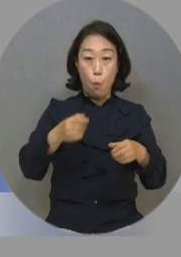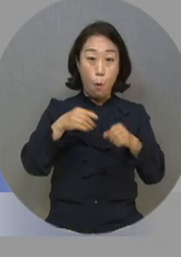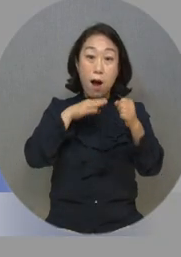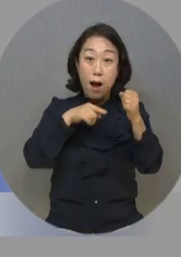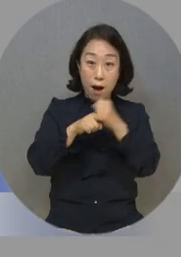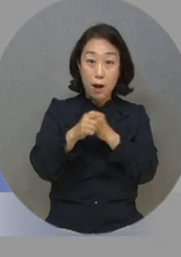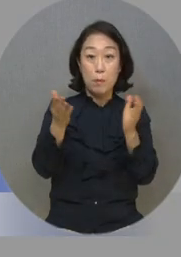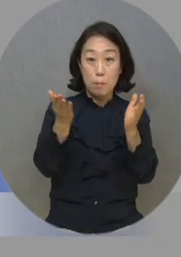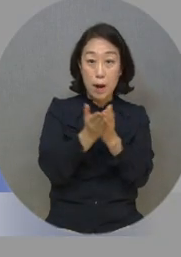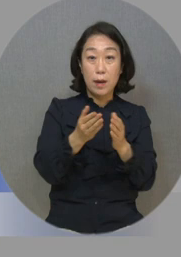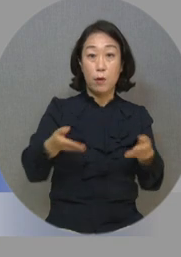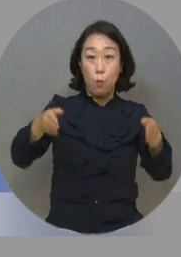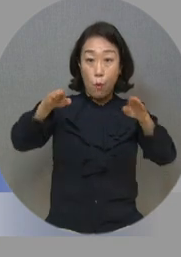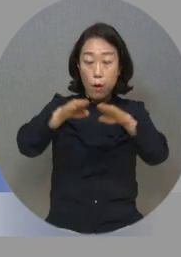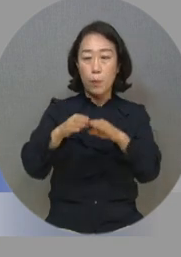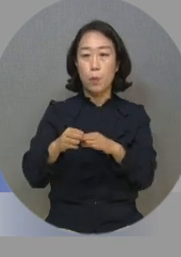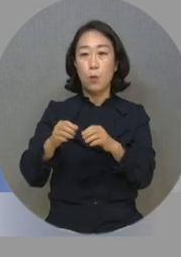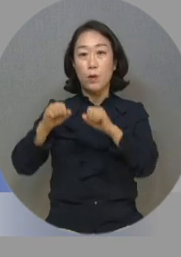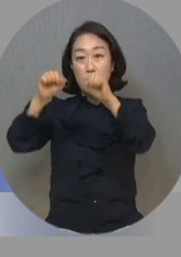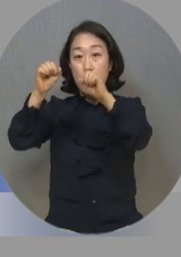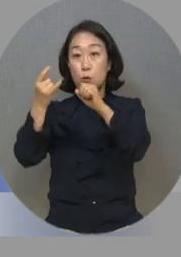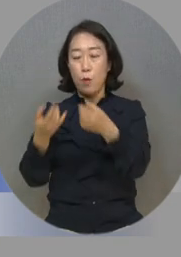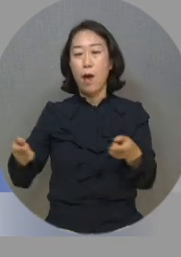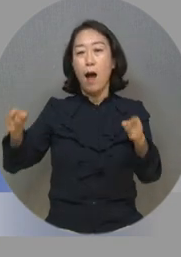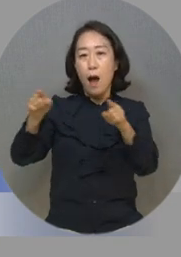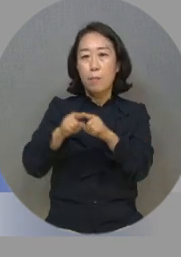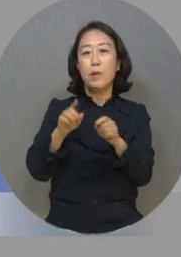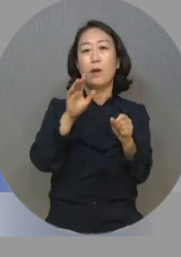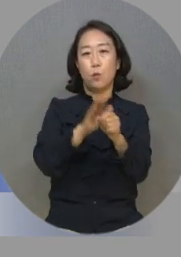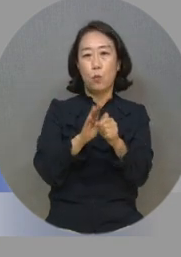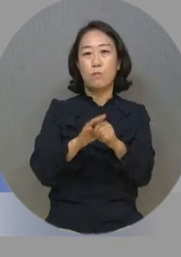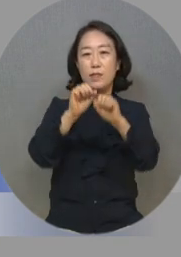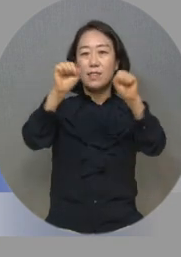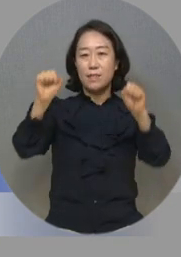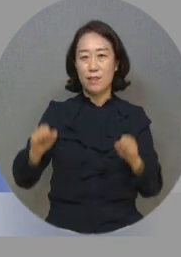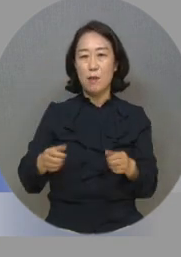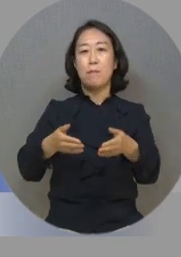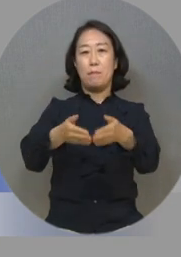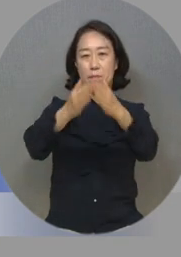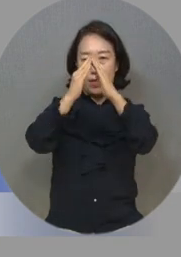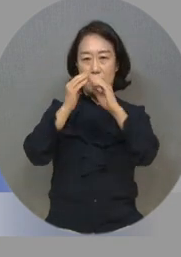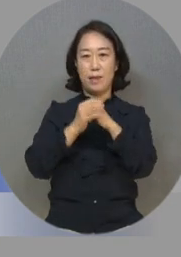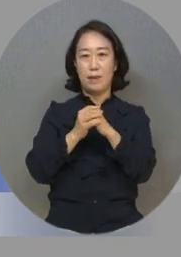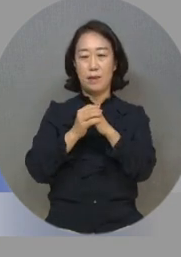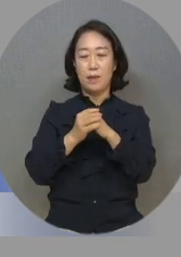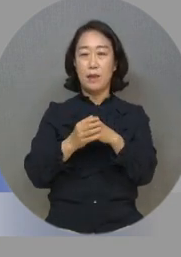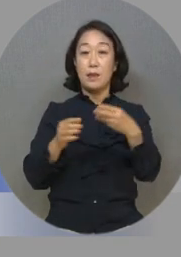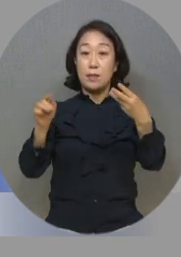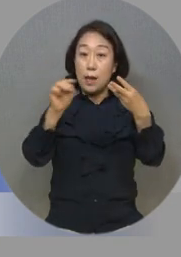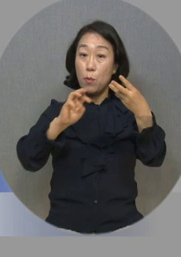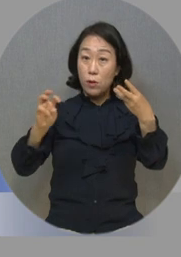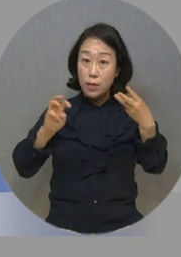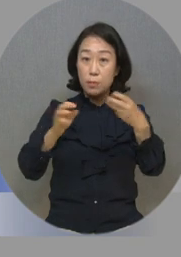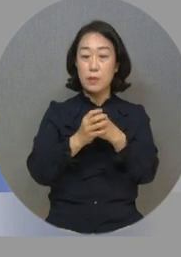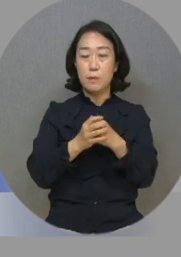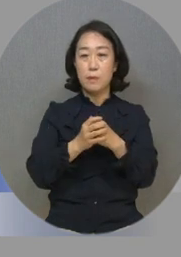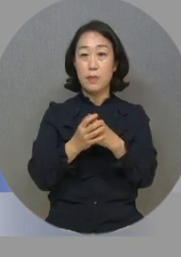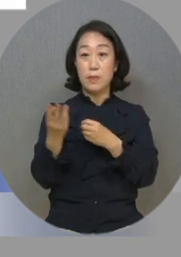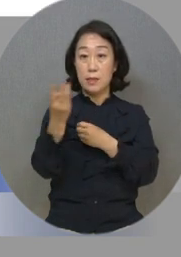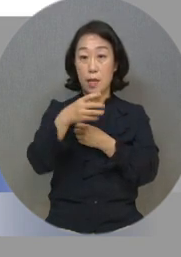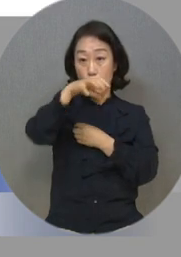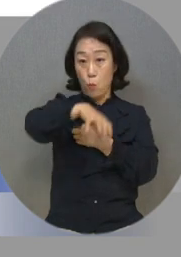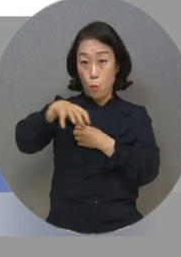대한장애인체육회와의 협력체계를 본격 구축한다고 밝혔습니다 한편 지난 3월 30일 새